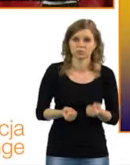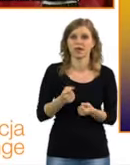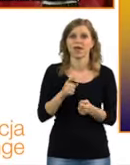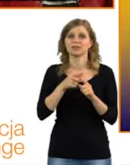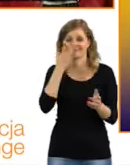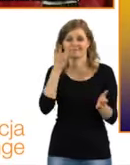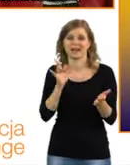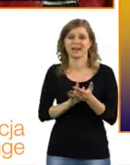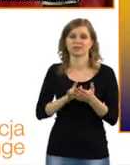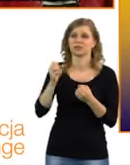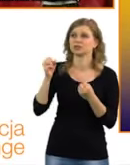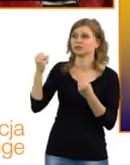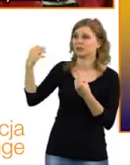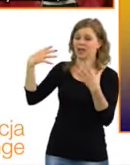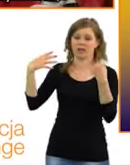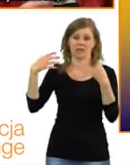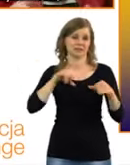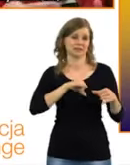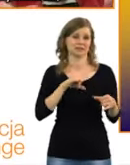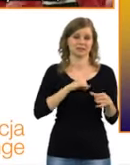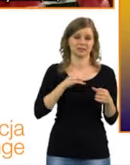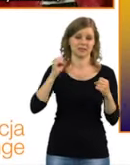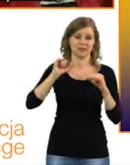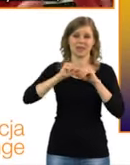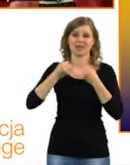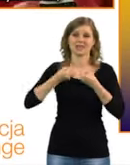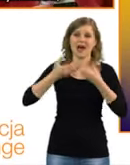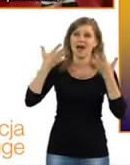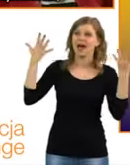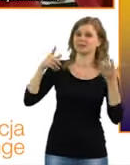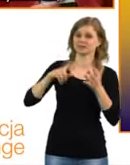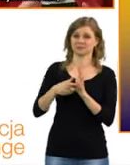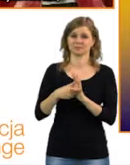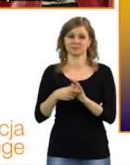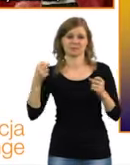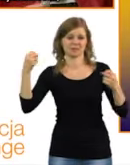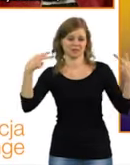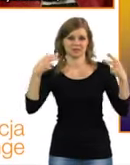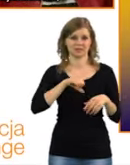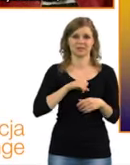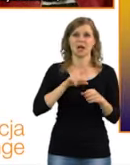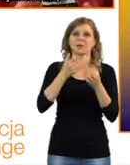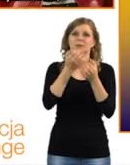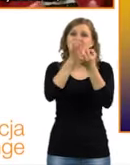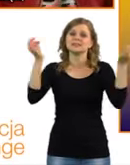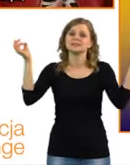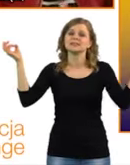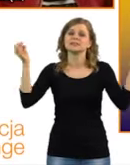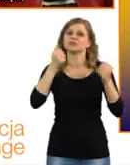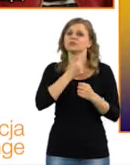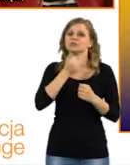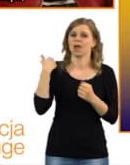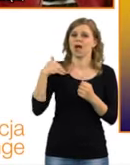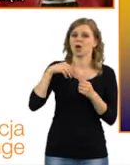być nadwrażliwość na światło, czyli nie lubi jasnych pomieszczeń, pewnych świateł, na przykład jarzeniówki nie lubi